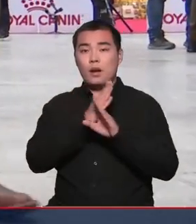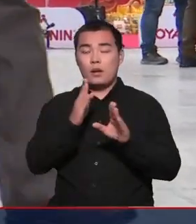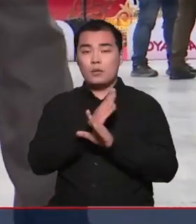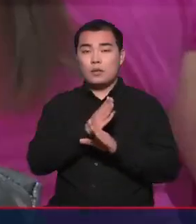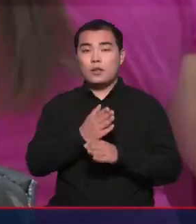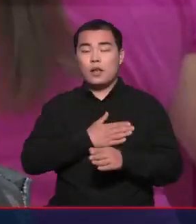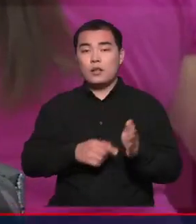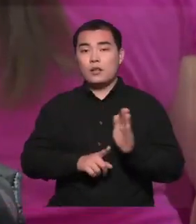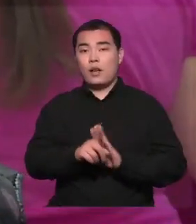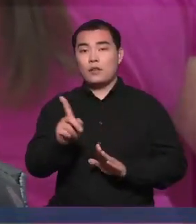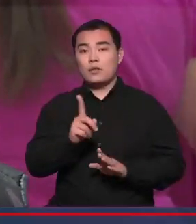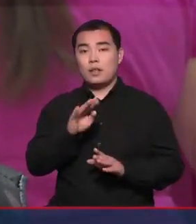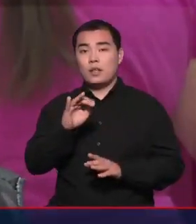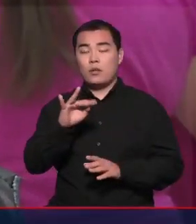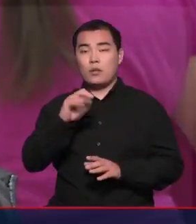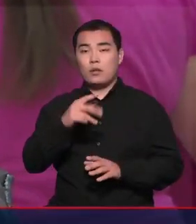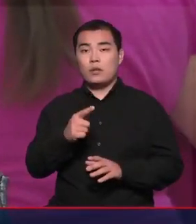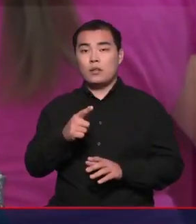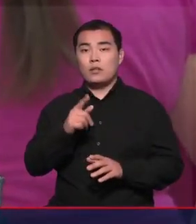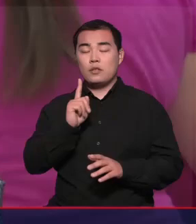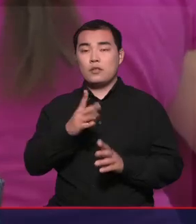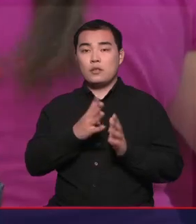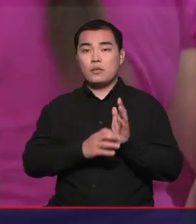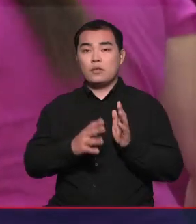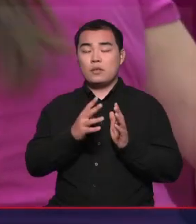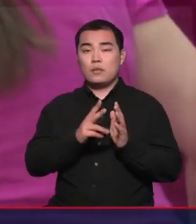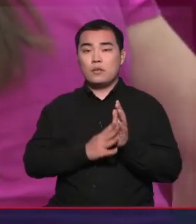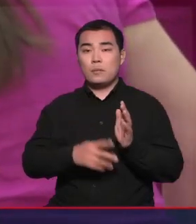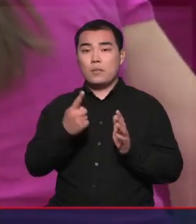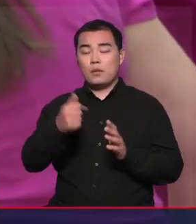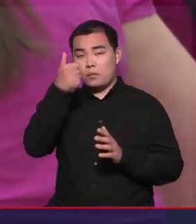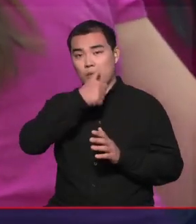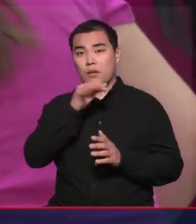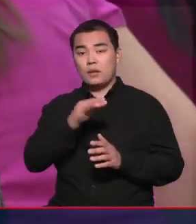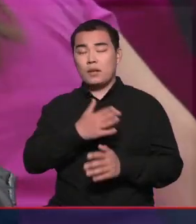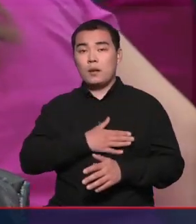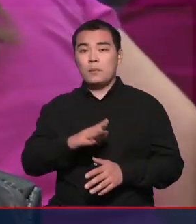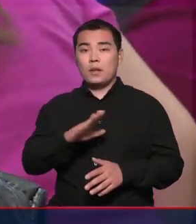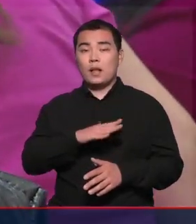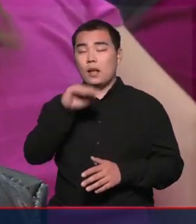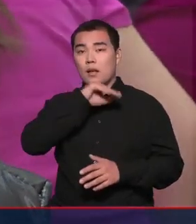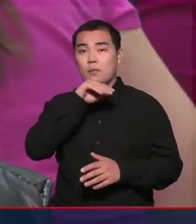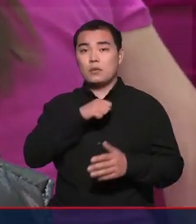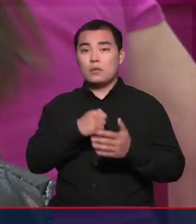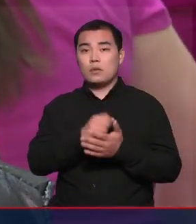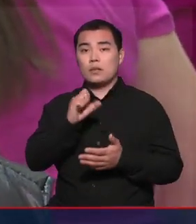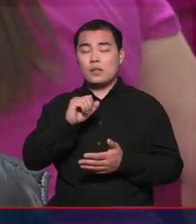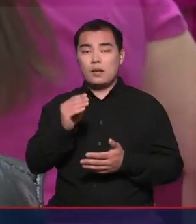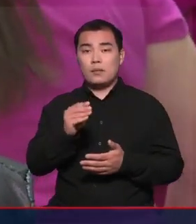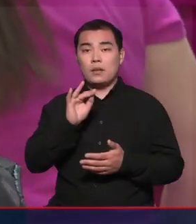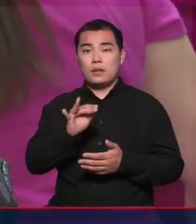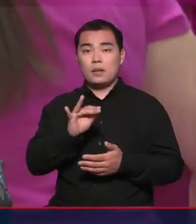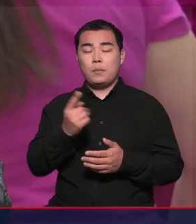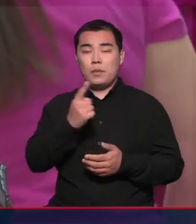свою кинологическую деятельность с 1991 года. Я была экспертом ДОСААФ.